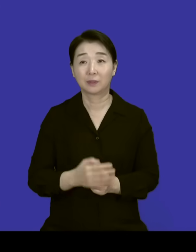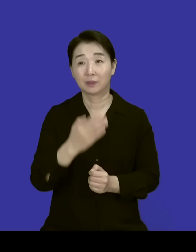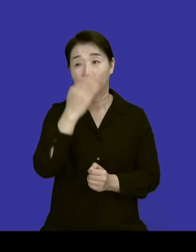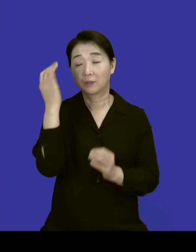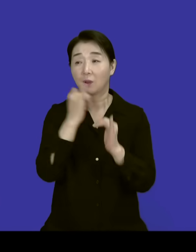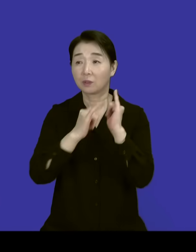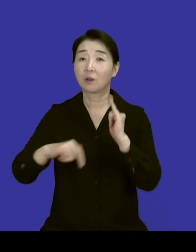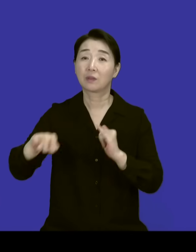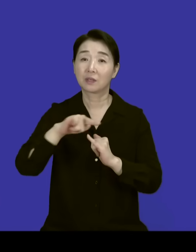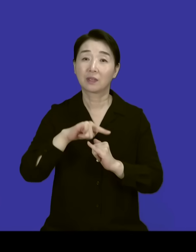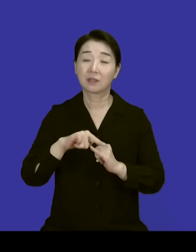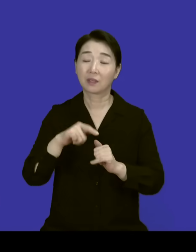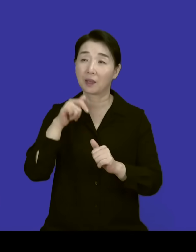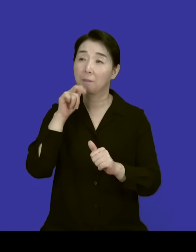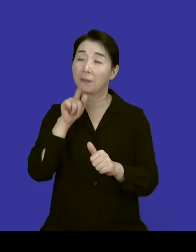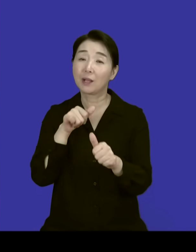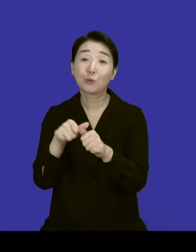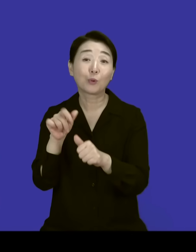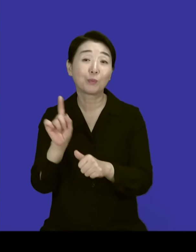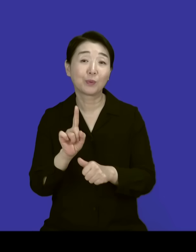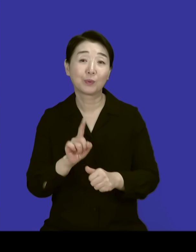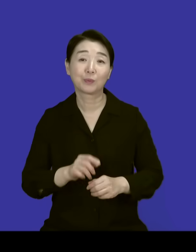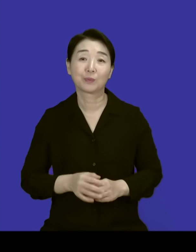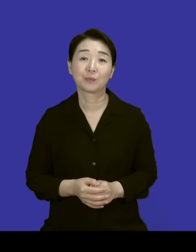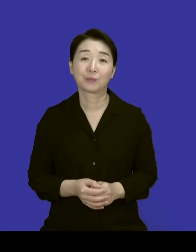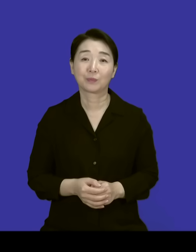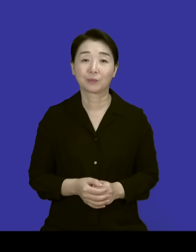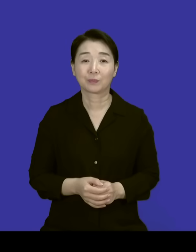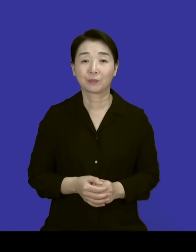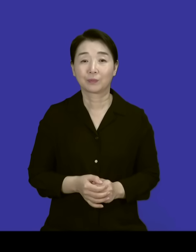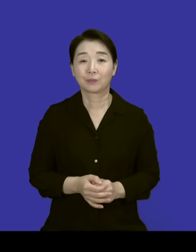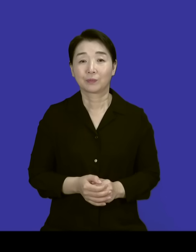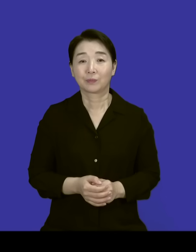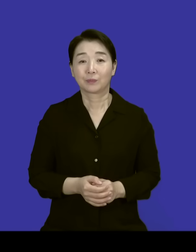좀 인생의 선배로서 좀 해주고 싶으세요?